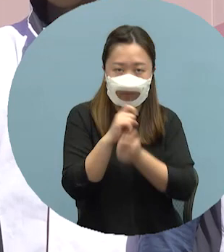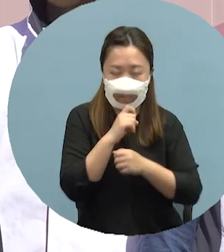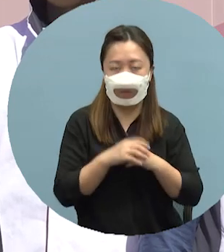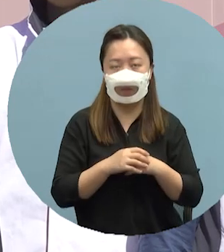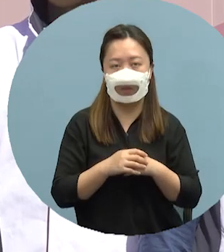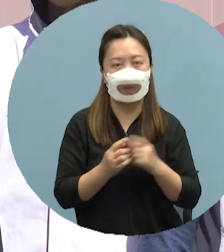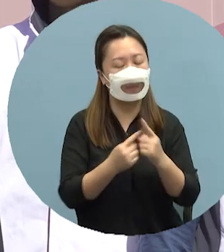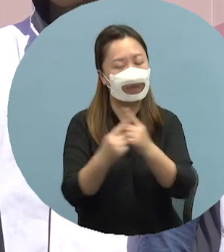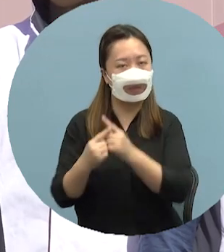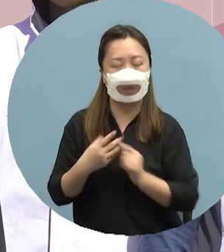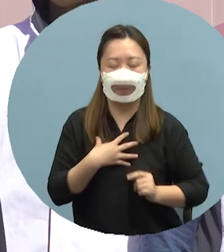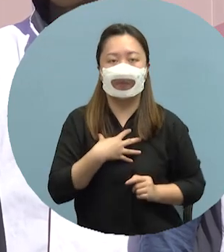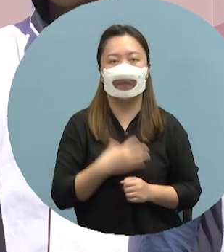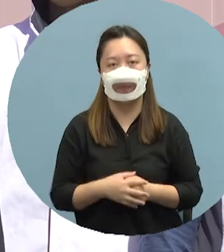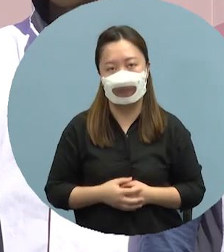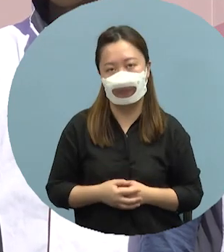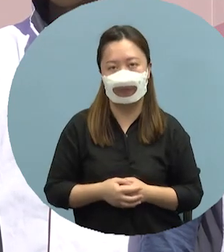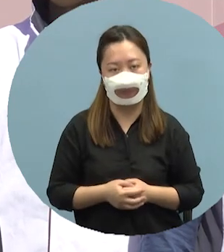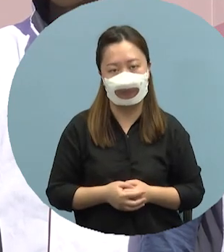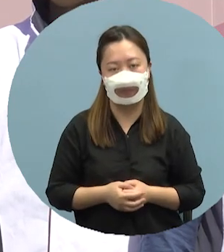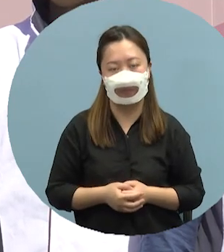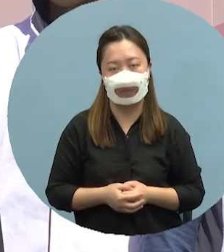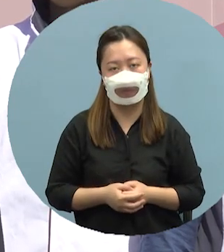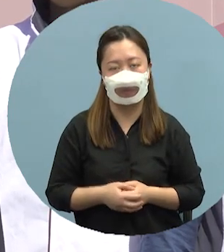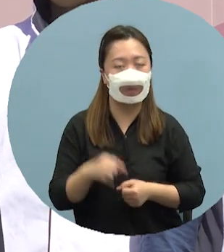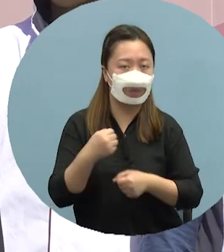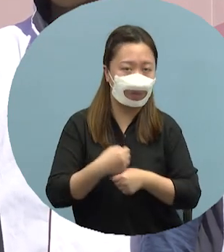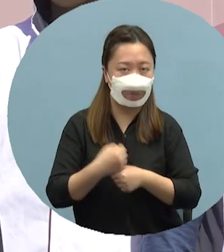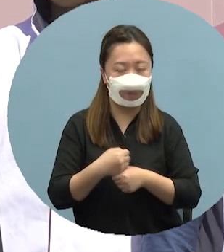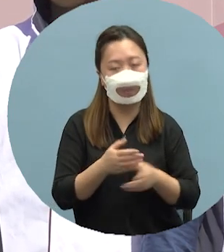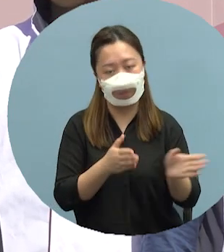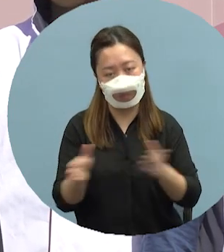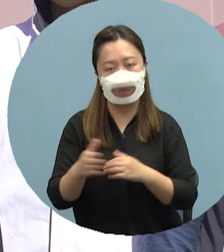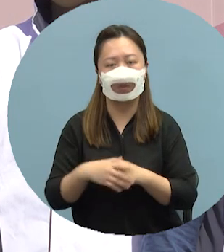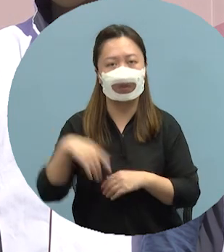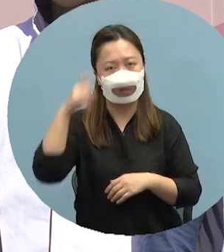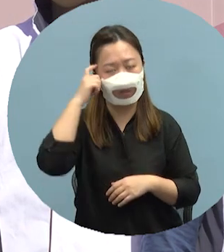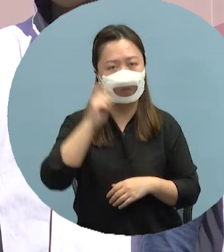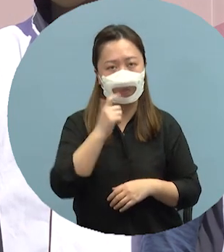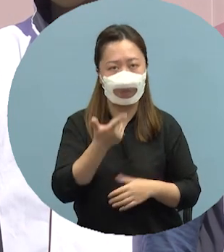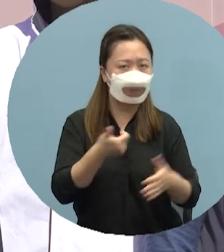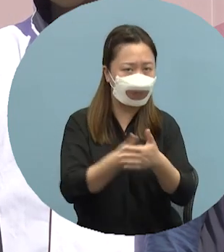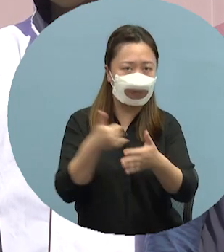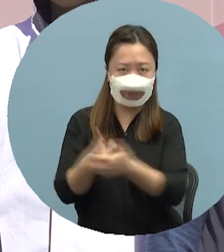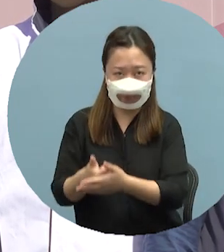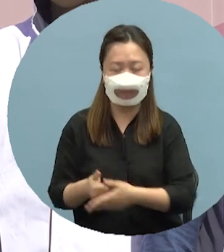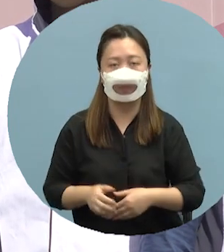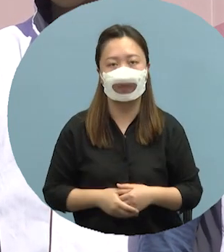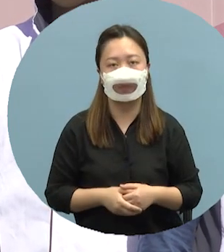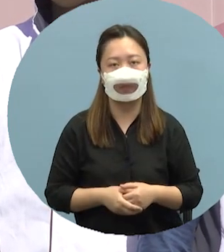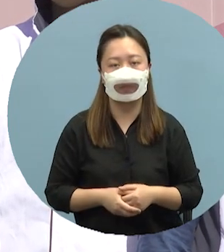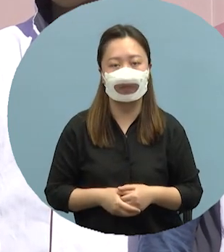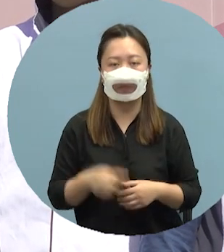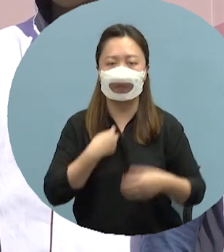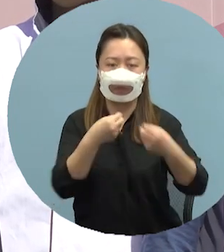咗民族感情。喺施工过程，我知道系有不同嘅困难要克服嘅，